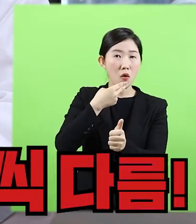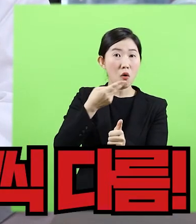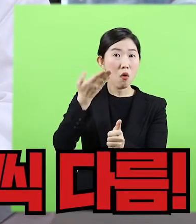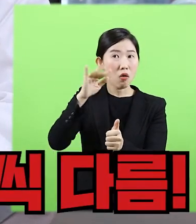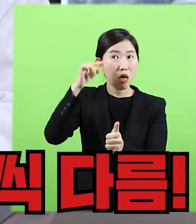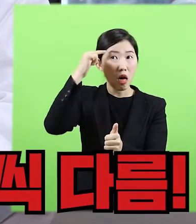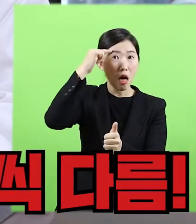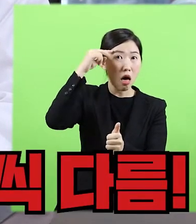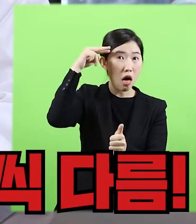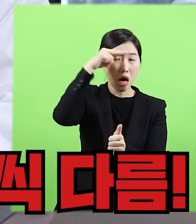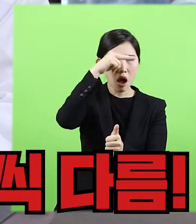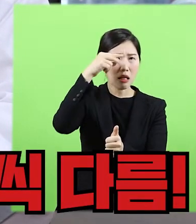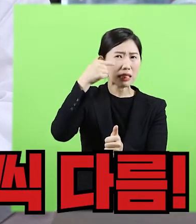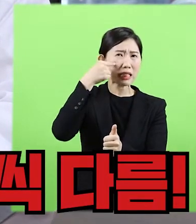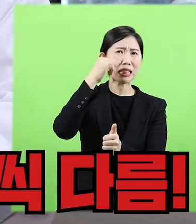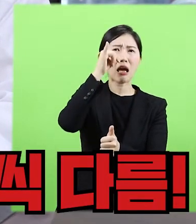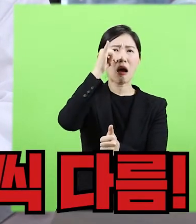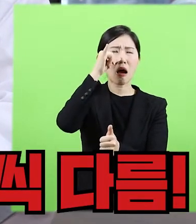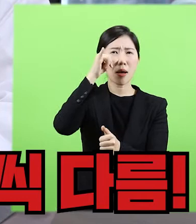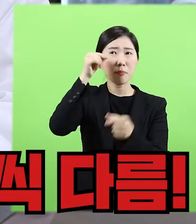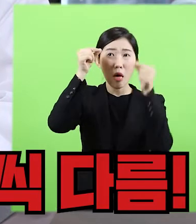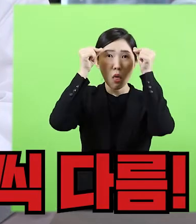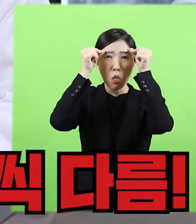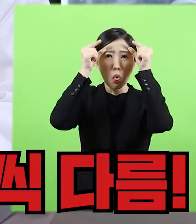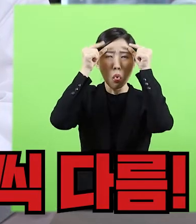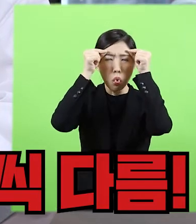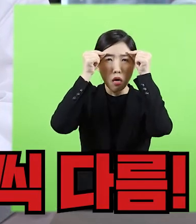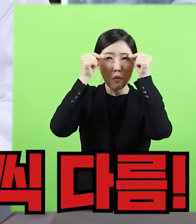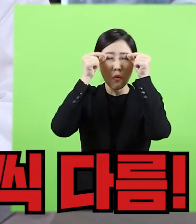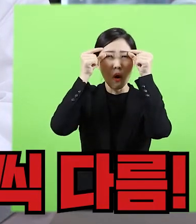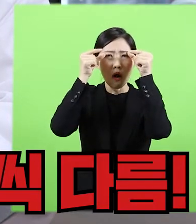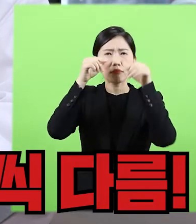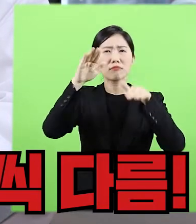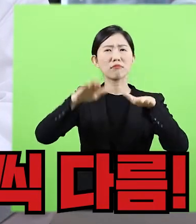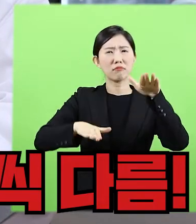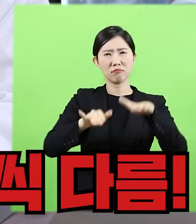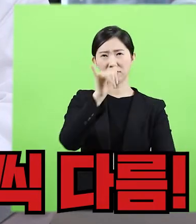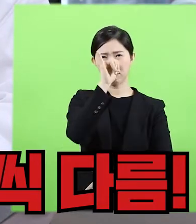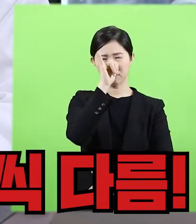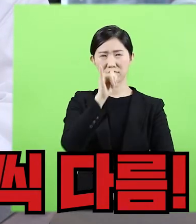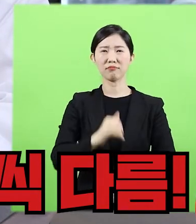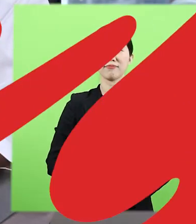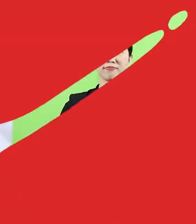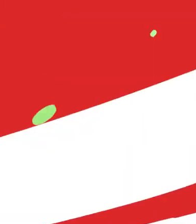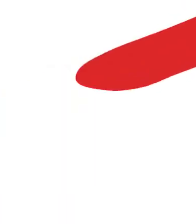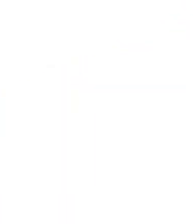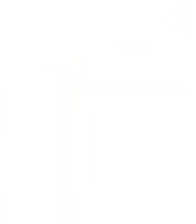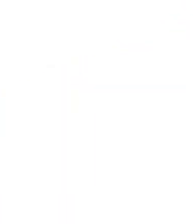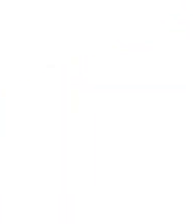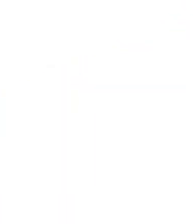피부의 두께 차이 등 여러 가지 요소가 많기 때문에 그 차이가 나는 것입니다.